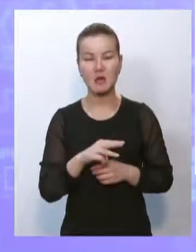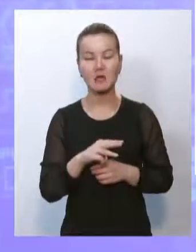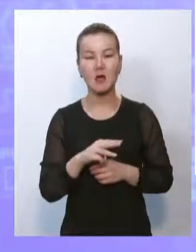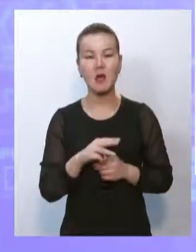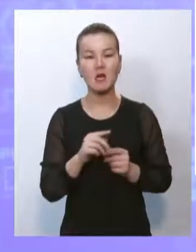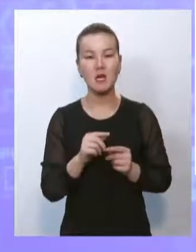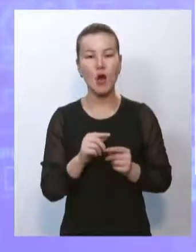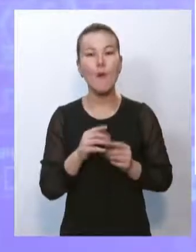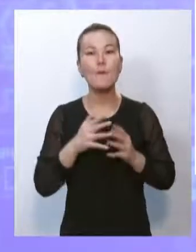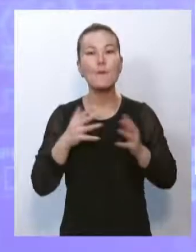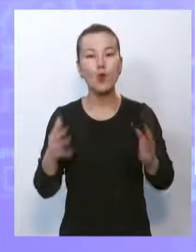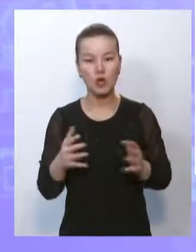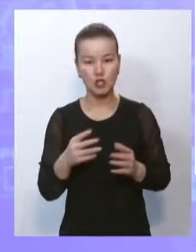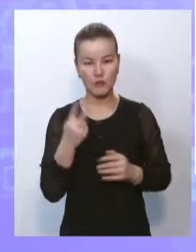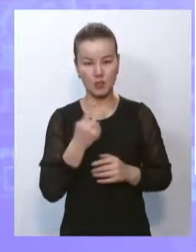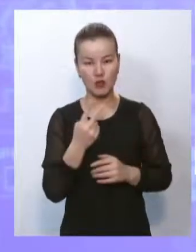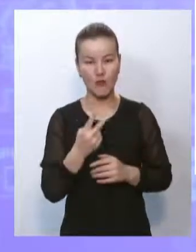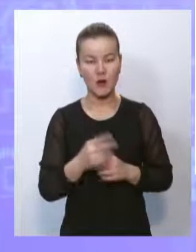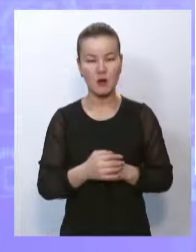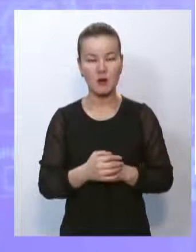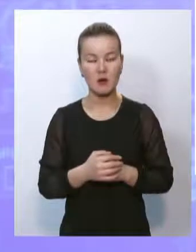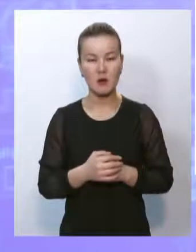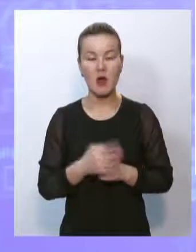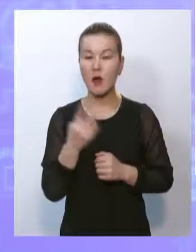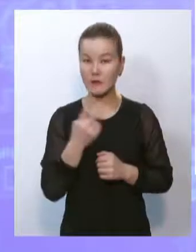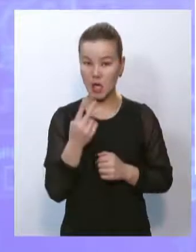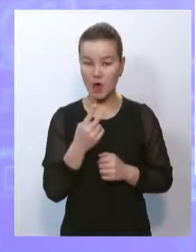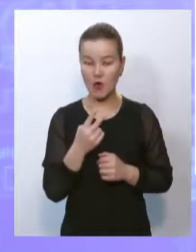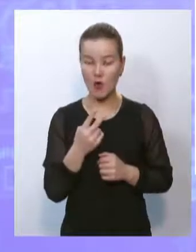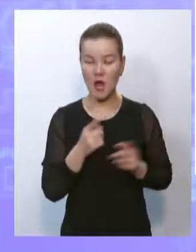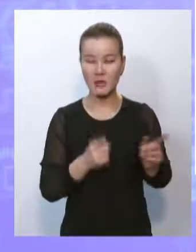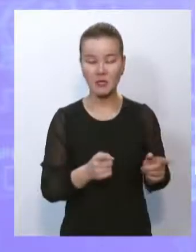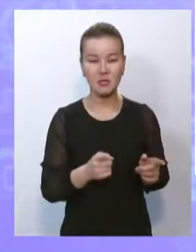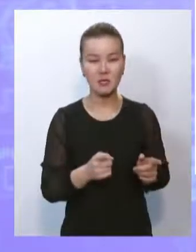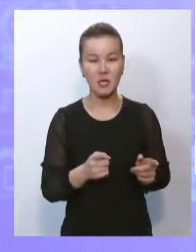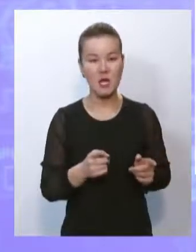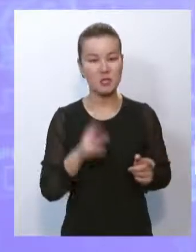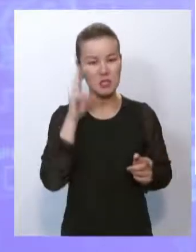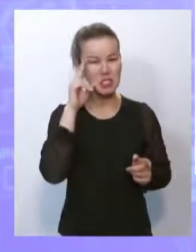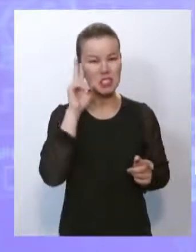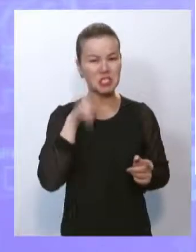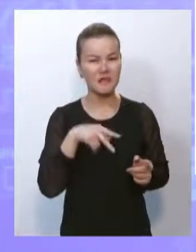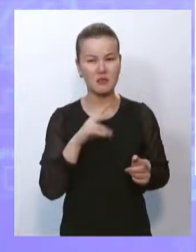больше 2 второй отрезок неизвестно